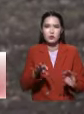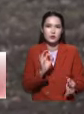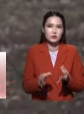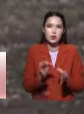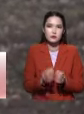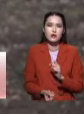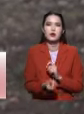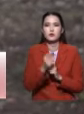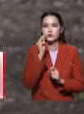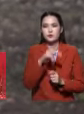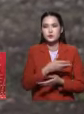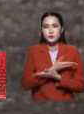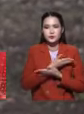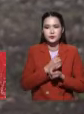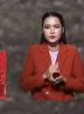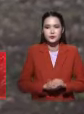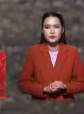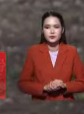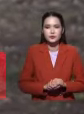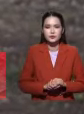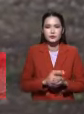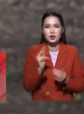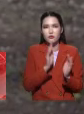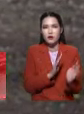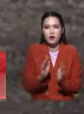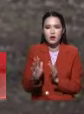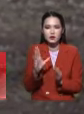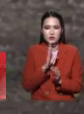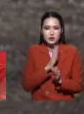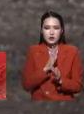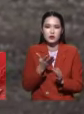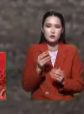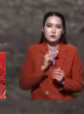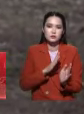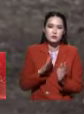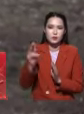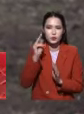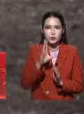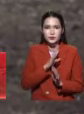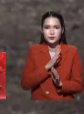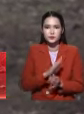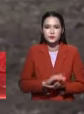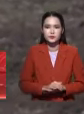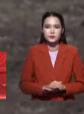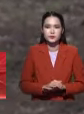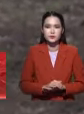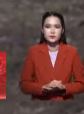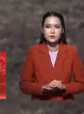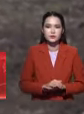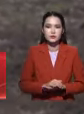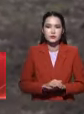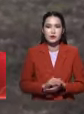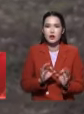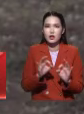қандай не қылмайды. Жұмысқа қатысты, жағдай жұмыста болды өзі. Сабағын қалай оқиды? Сабағы